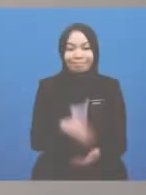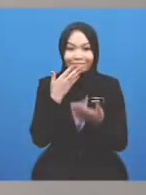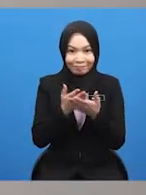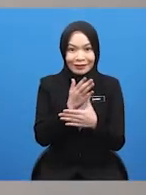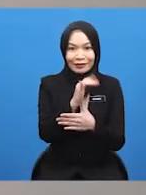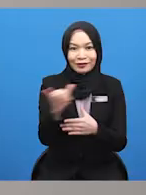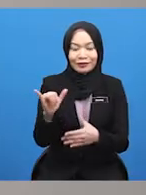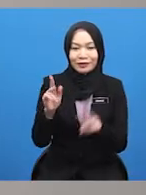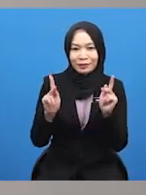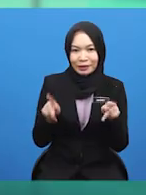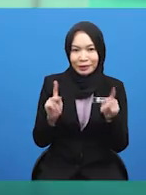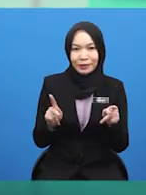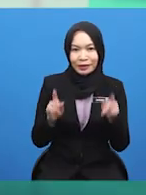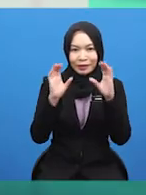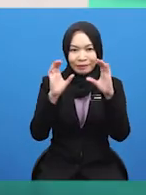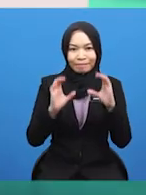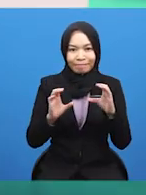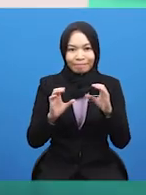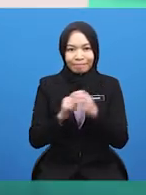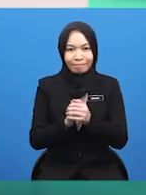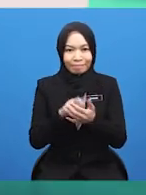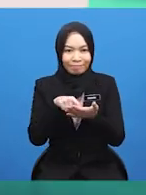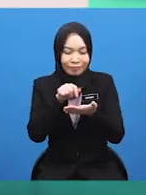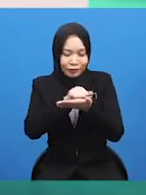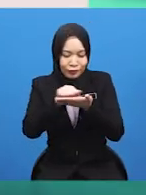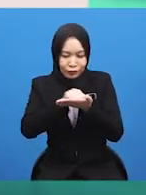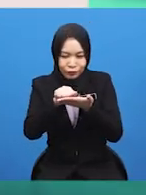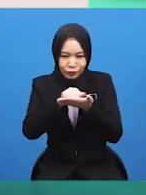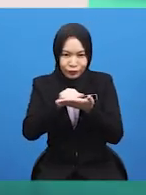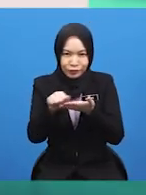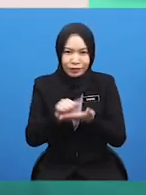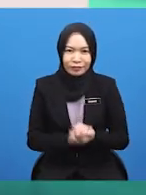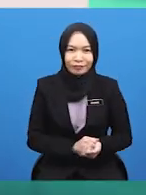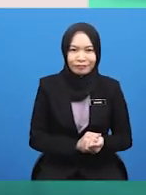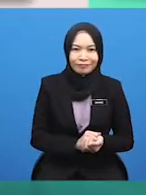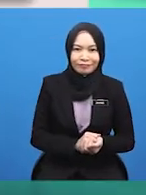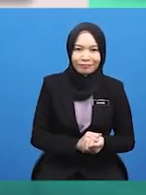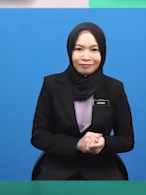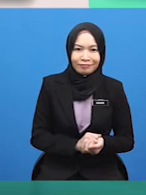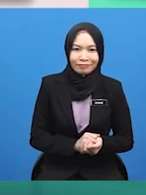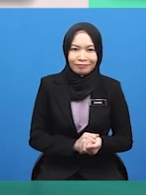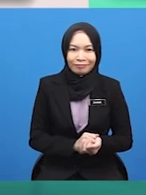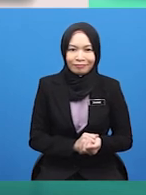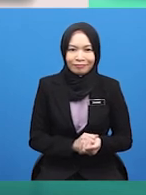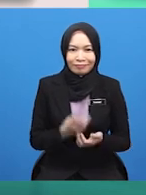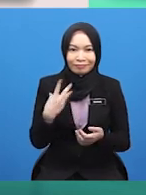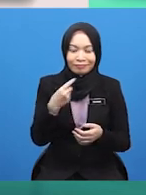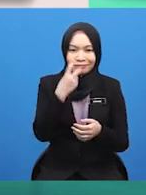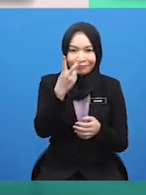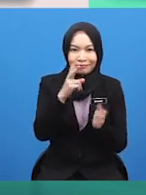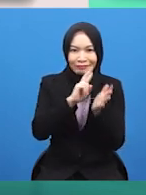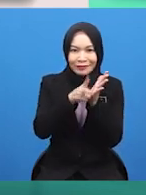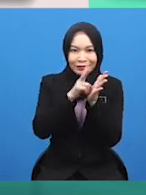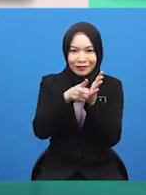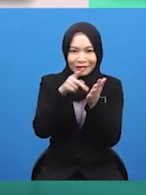Baik, seterusnya, pelajar-pelajar, kaedah berikutnya ialah gosokan, manja-manja. Ya, kaedah ini kita saksikan melalui